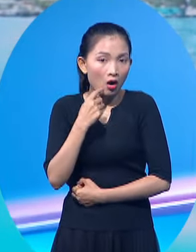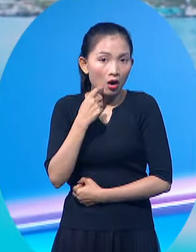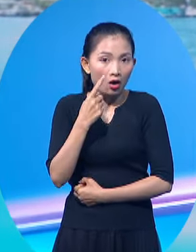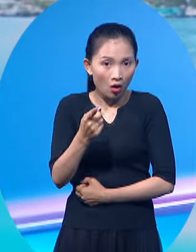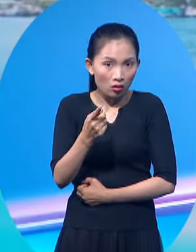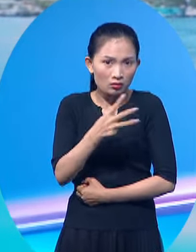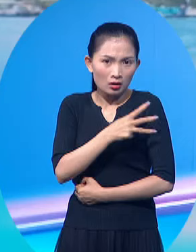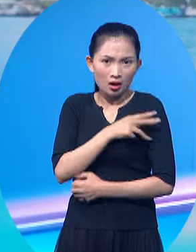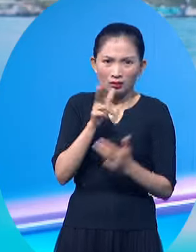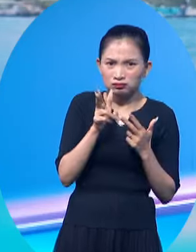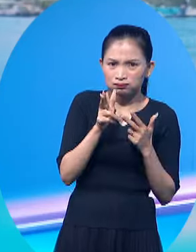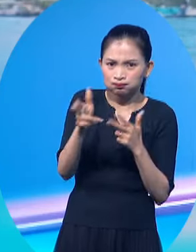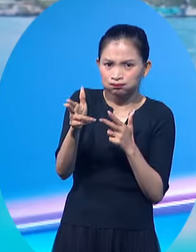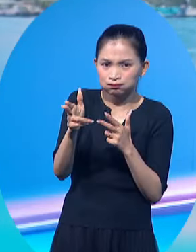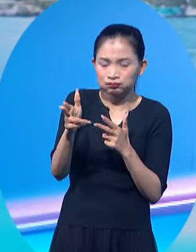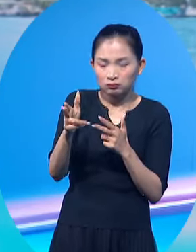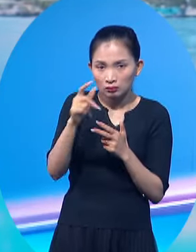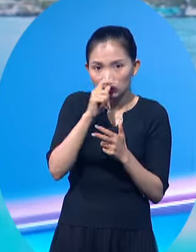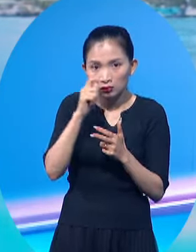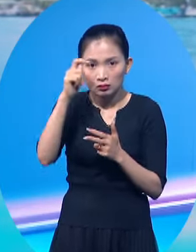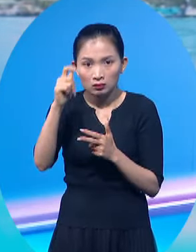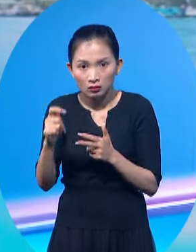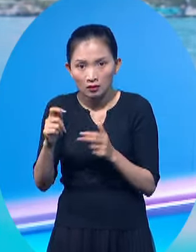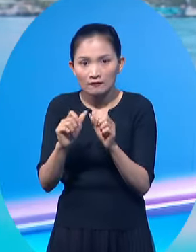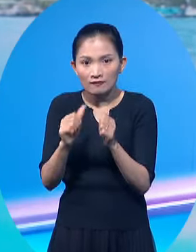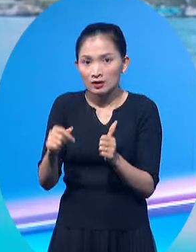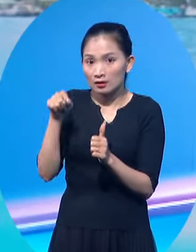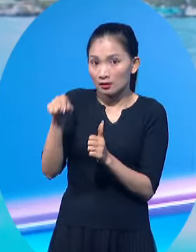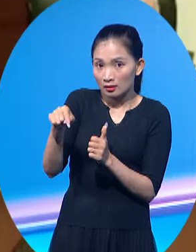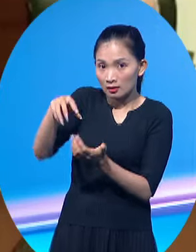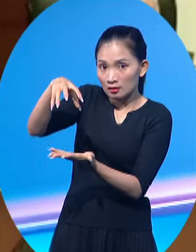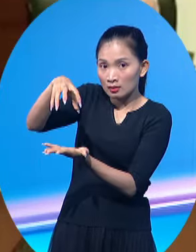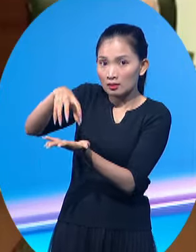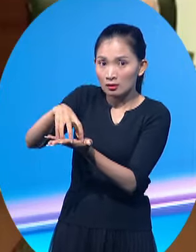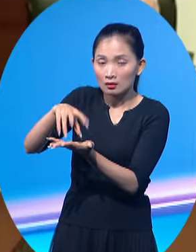kho của Ukraine, nơi chứa những vũ khí do phương Tây cung cấp.